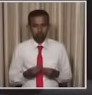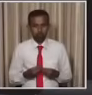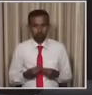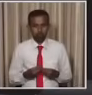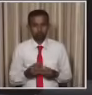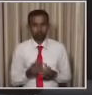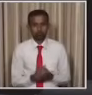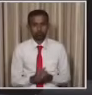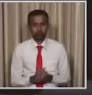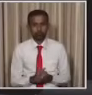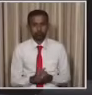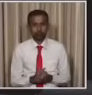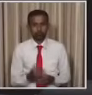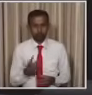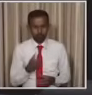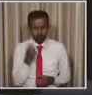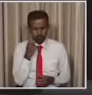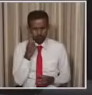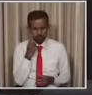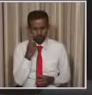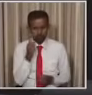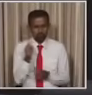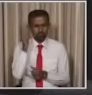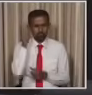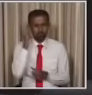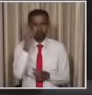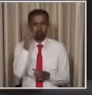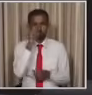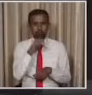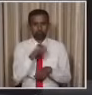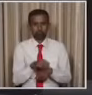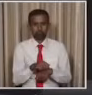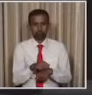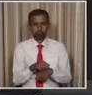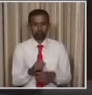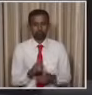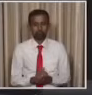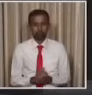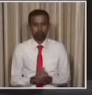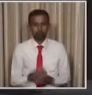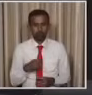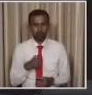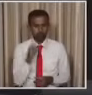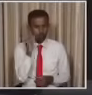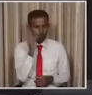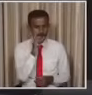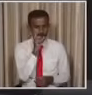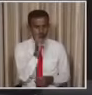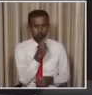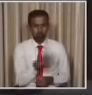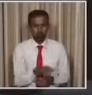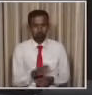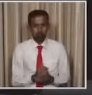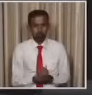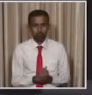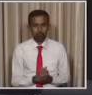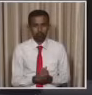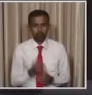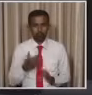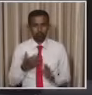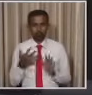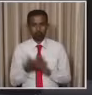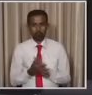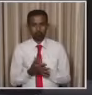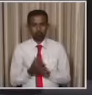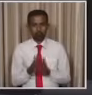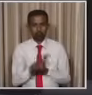මන්ත්‍රීතුමනි, මම දන්න විදිහට ඉතිහාසයේ පළවෙනි වතාවට. මම හොයලා බැලුවා, මම වැරදි නම් කරුණා කරලා